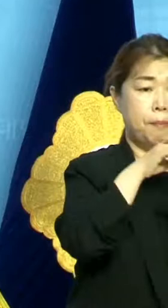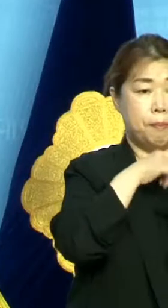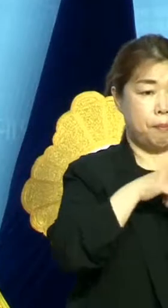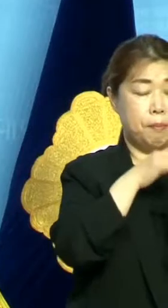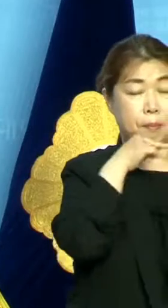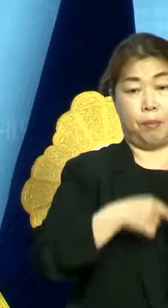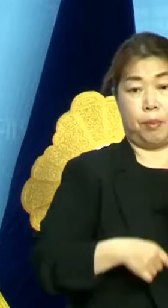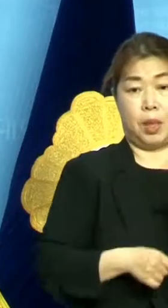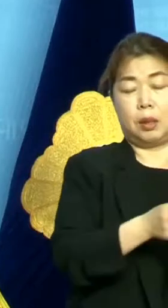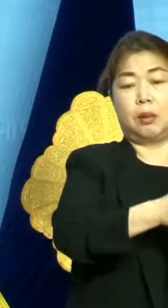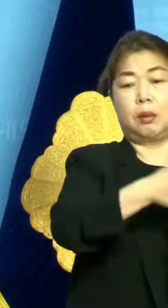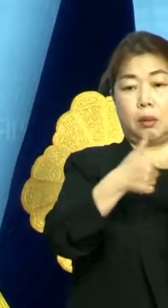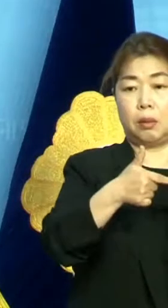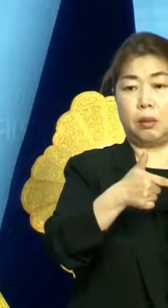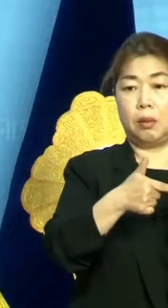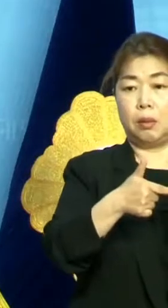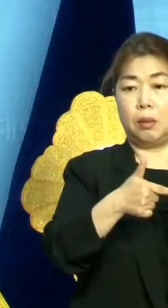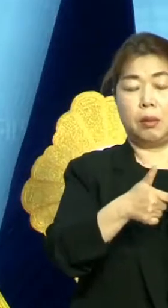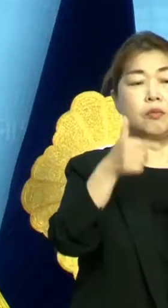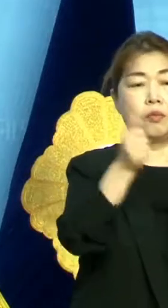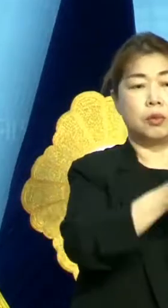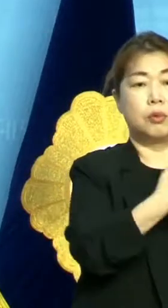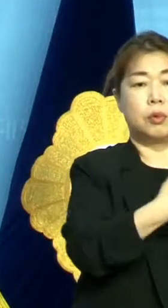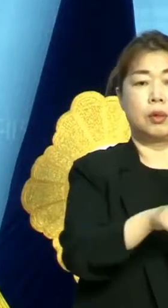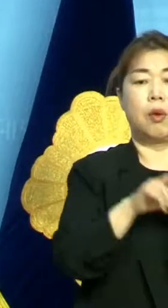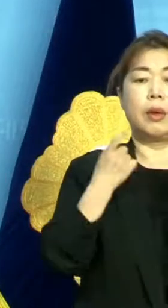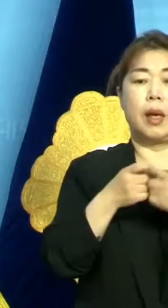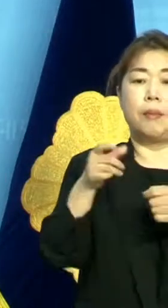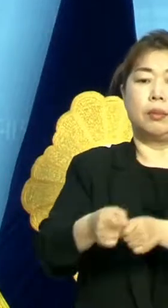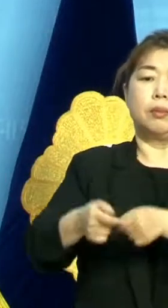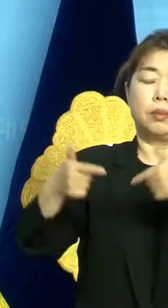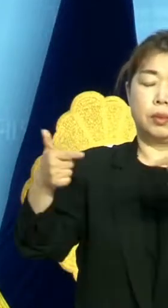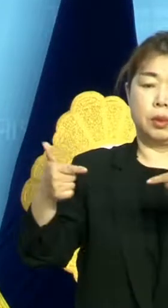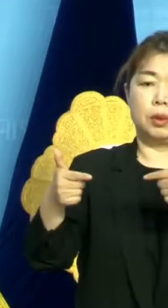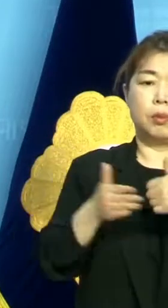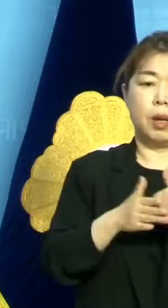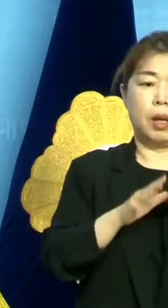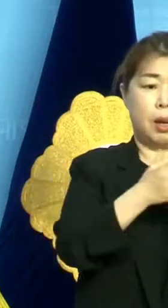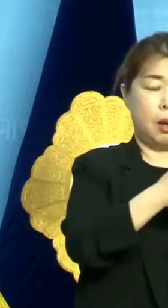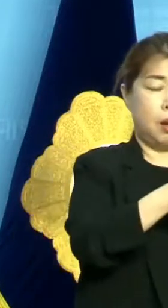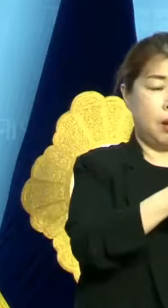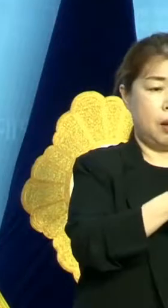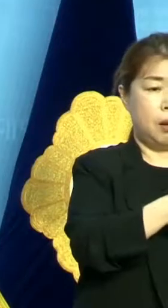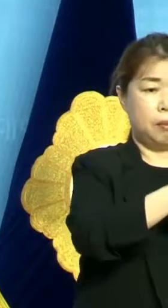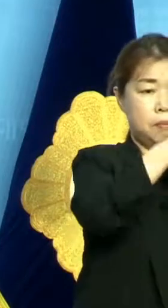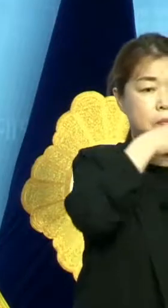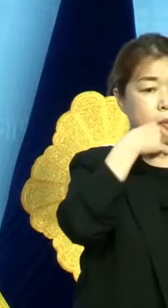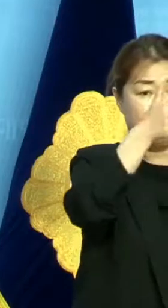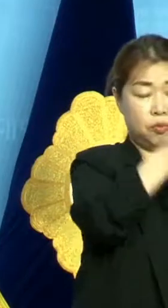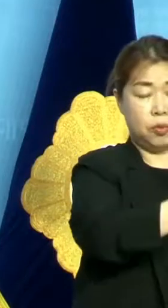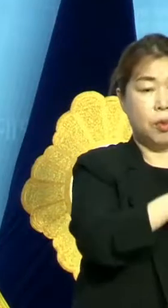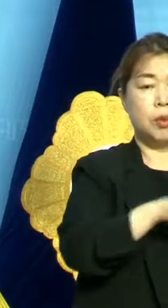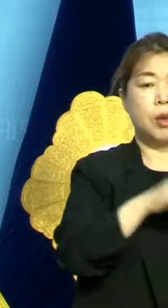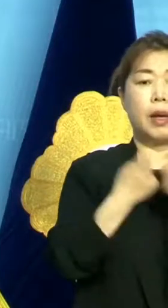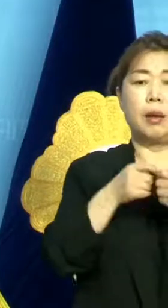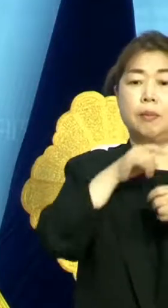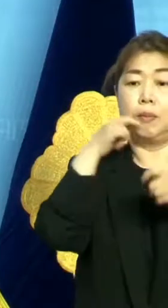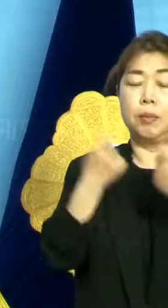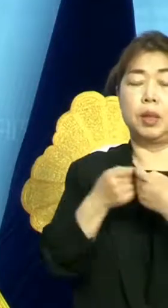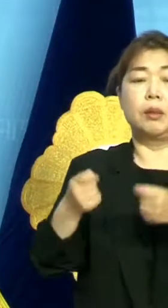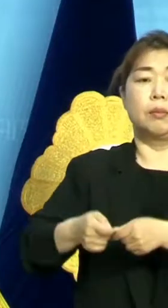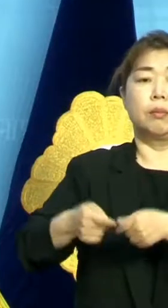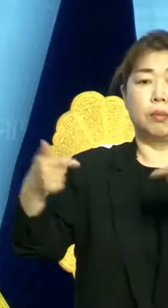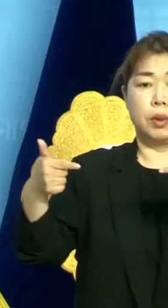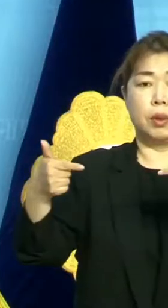빚을 늘리고 따라 의 재정 건 정성을 위해 가게에 재정 권 정성을 나락으로 떨어뜨리고 있습니다 긴급 자란 젊